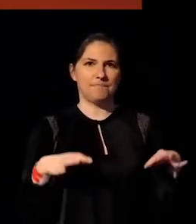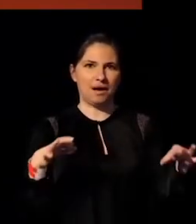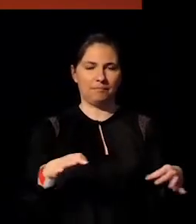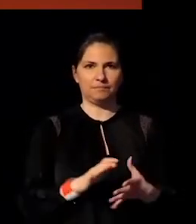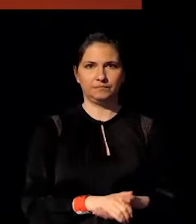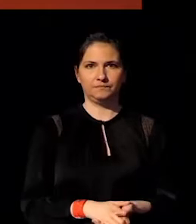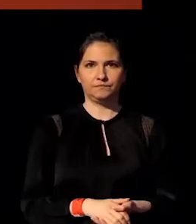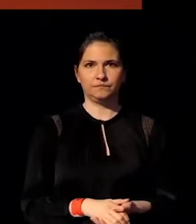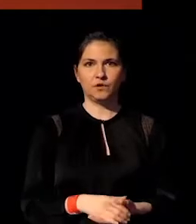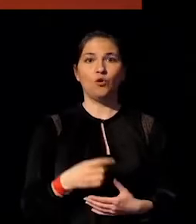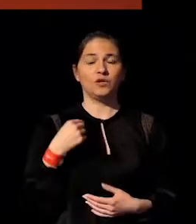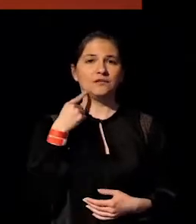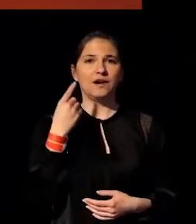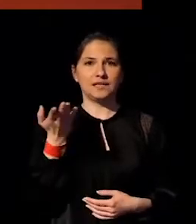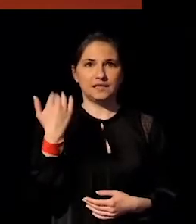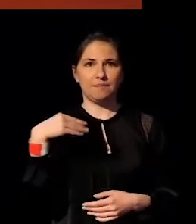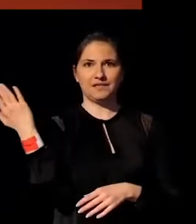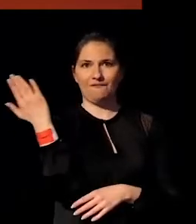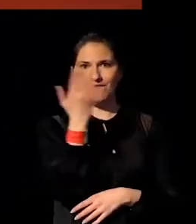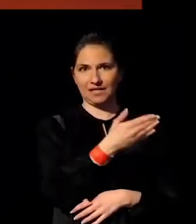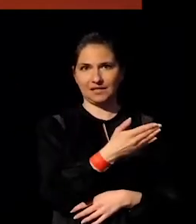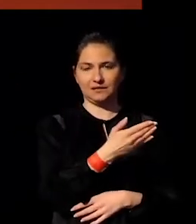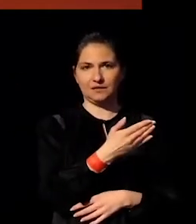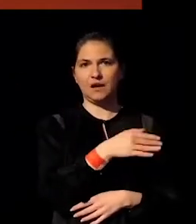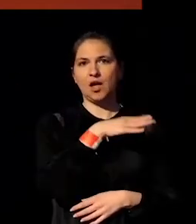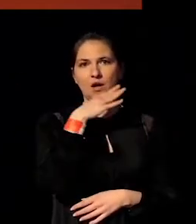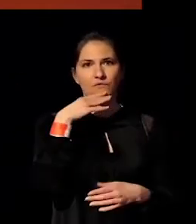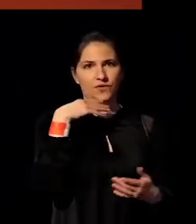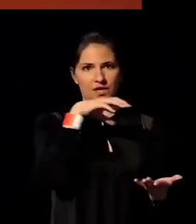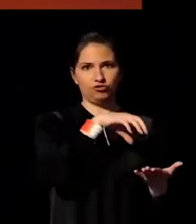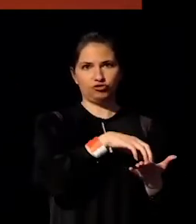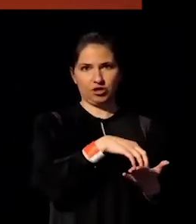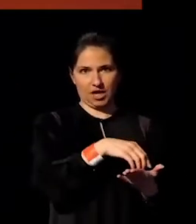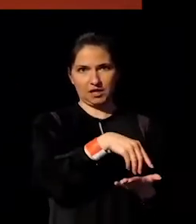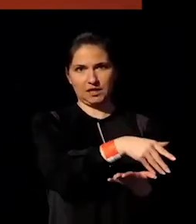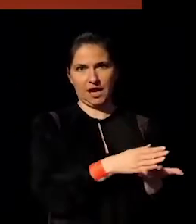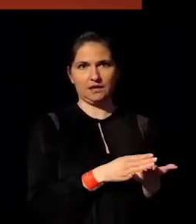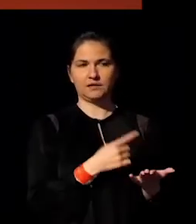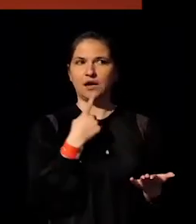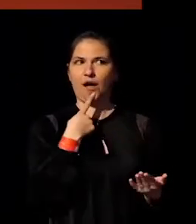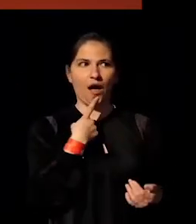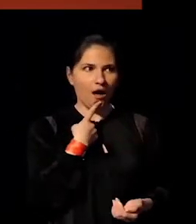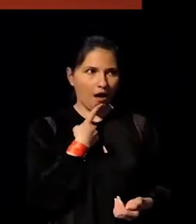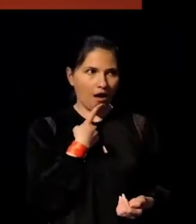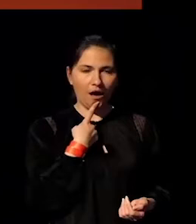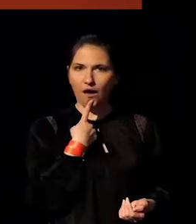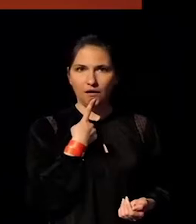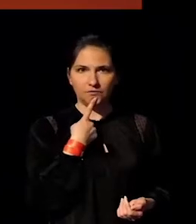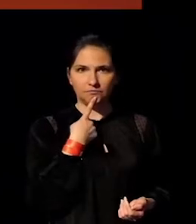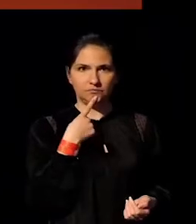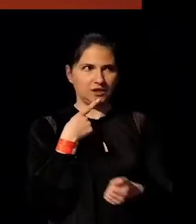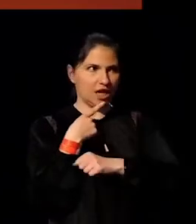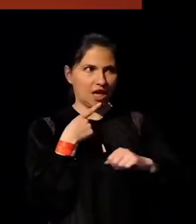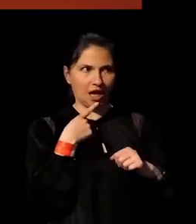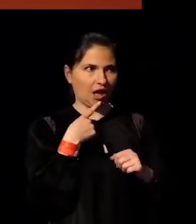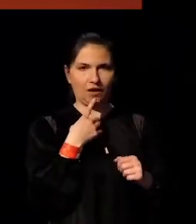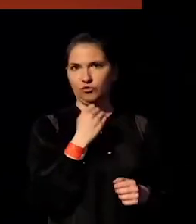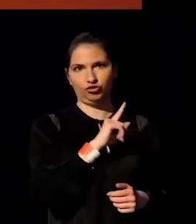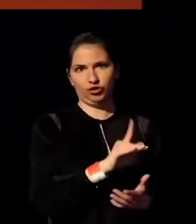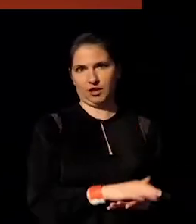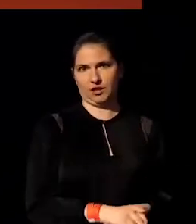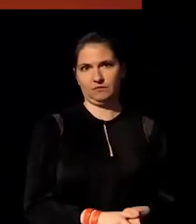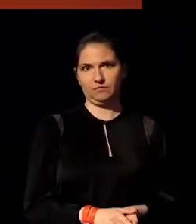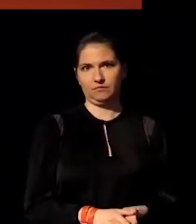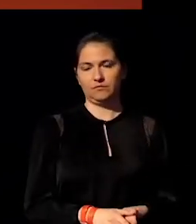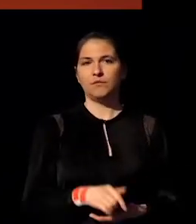versichern, große Teile der Stadt, vor allem im Westen, waren damals nicht begeistert. Und ich weiß, diese Zeit